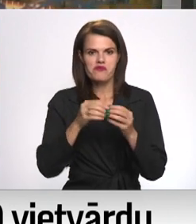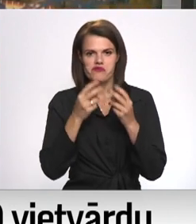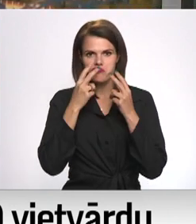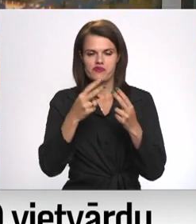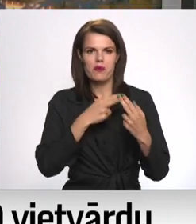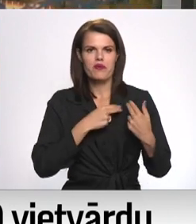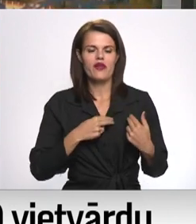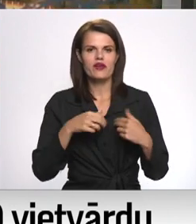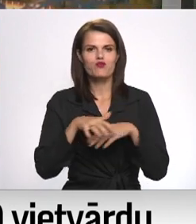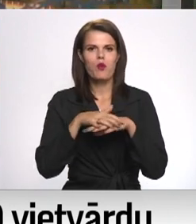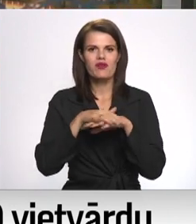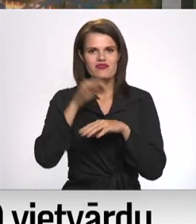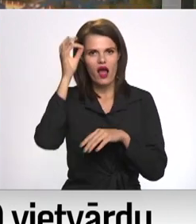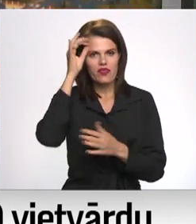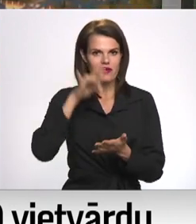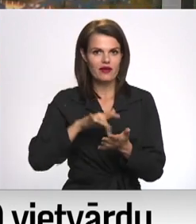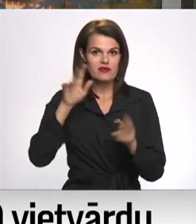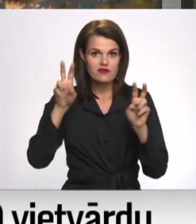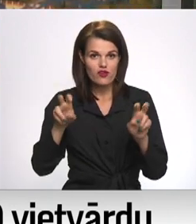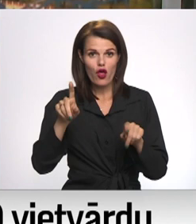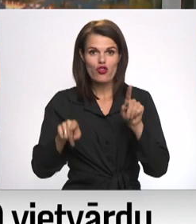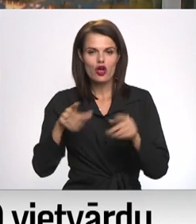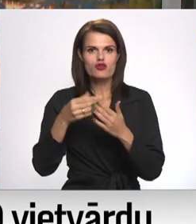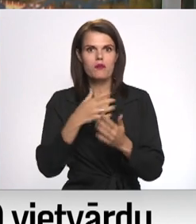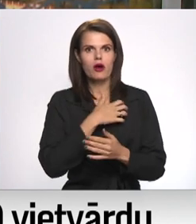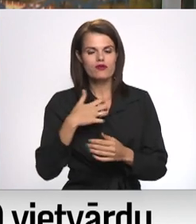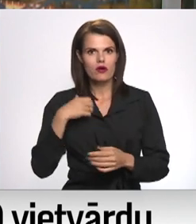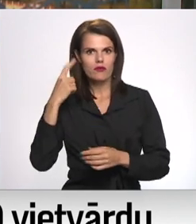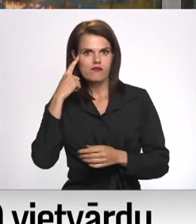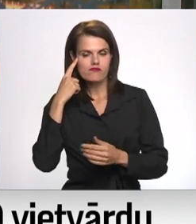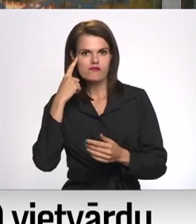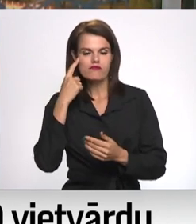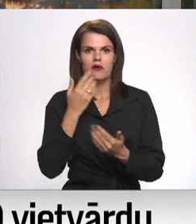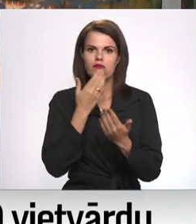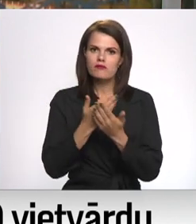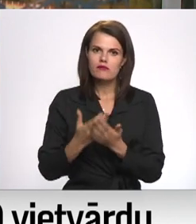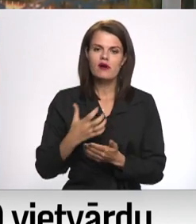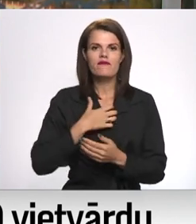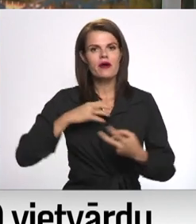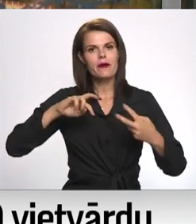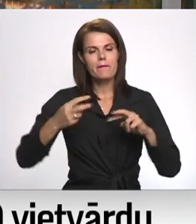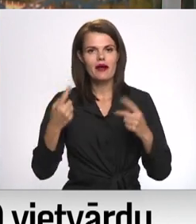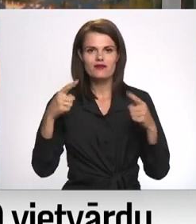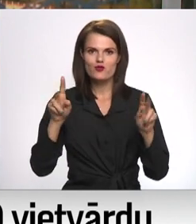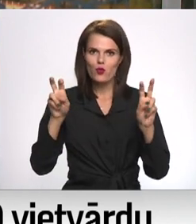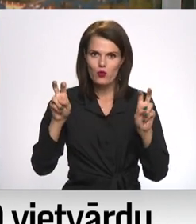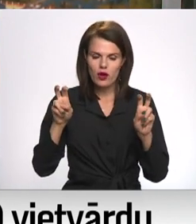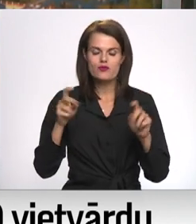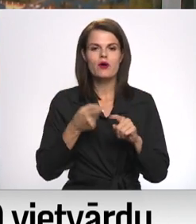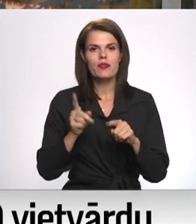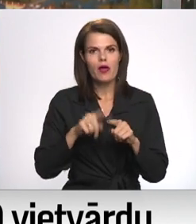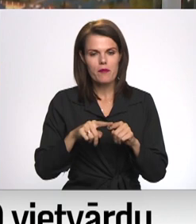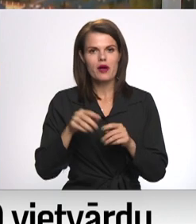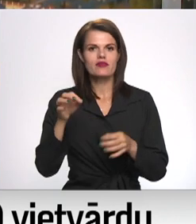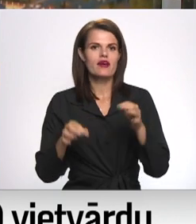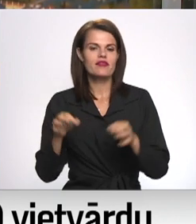biedrība publiskās atmiņas centrs. Tikai dažas pašvaldības reaģējušas uz centra vēsturnieku ieteikumiem vietvārdus pārdēvēt. Tāpēc Tieslietu